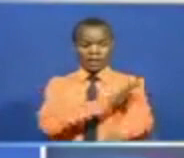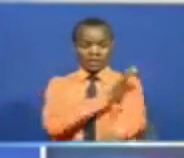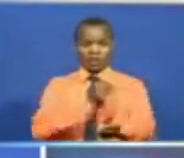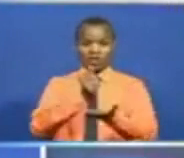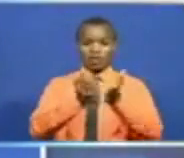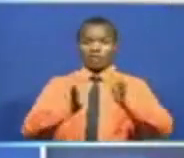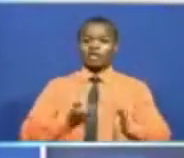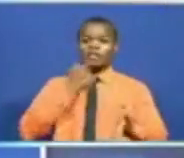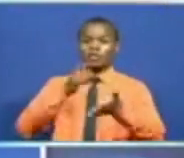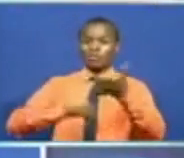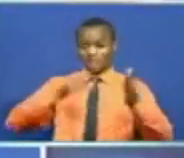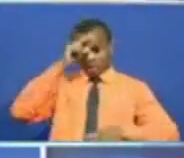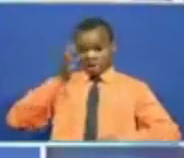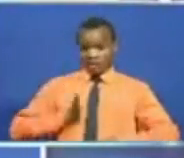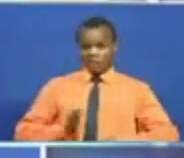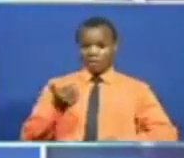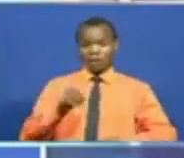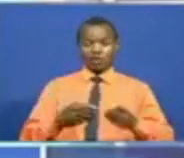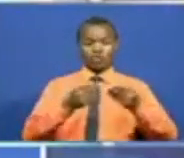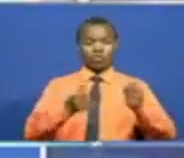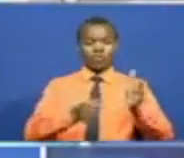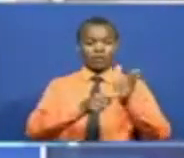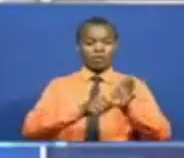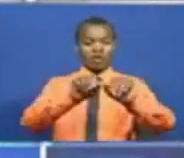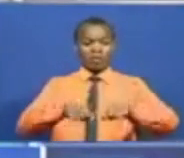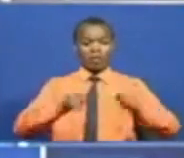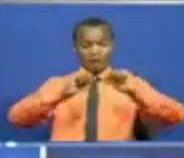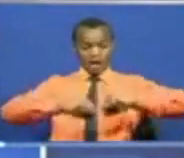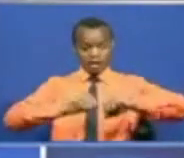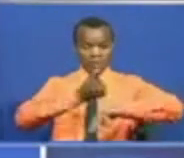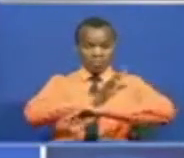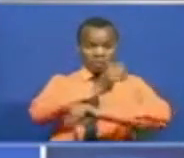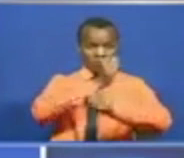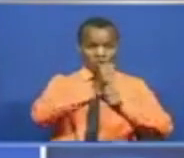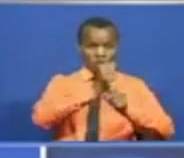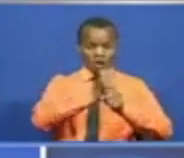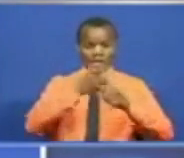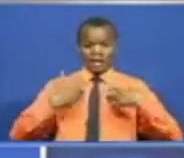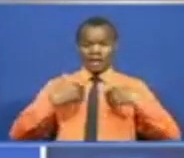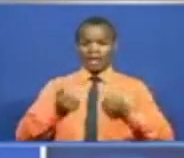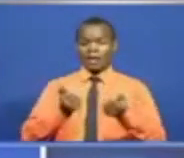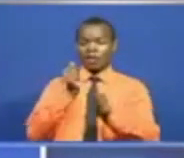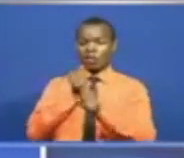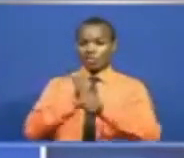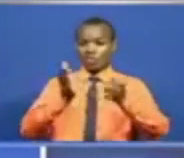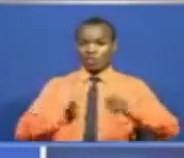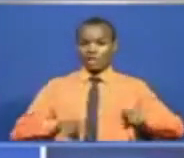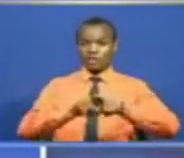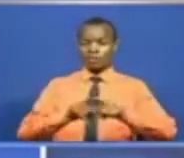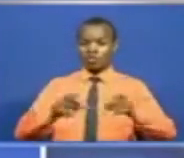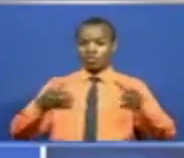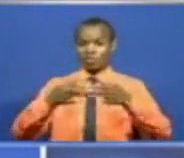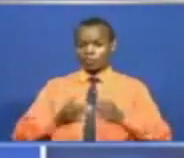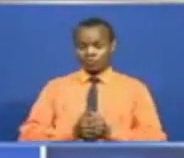wamekataa kutia saini mkataba wa kurejea kazini baina ya wahudumu hao wa afya na viwango viwili vya serikali. Wauguzi hao